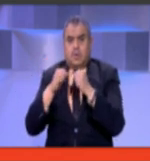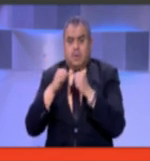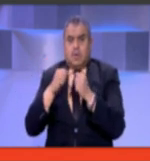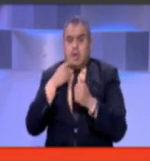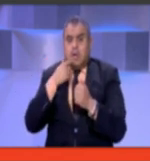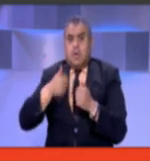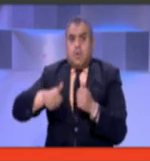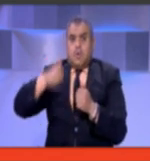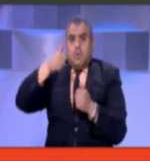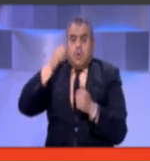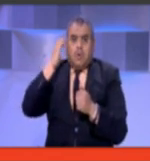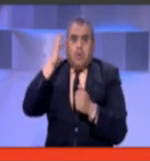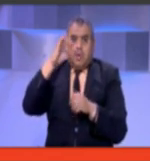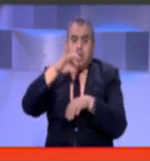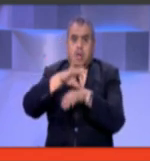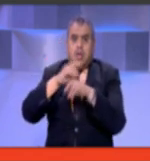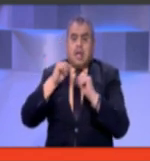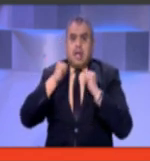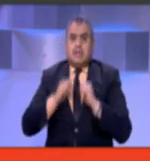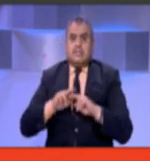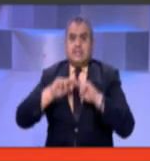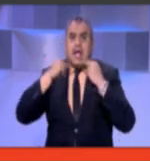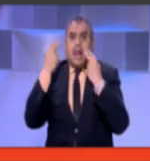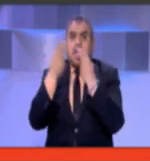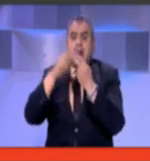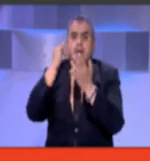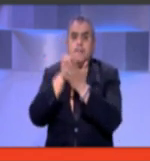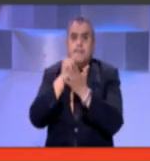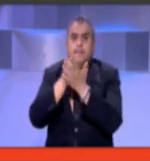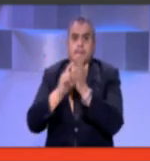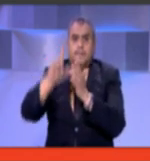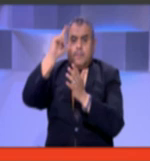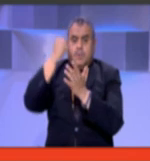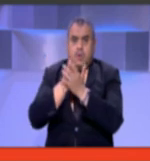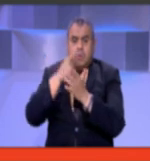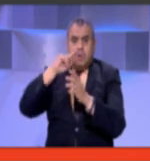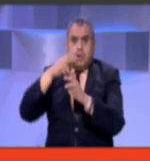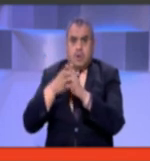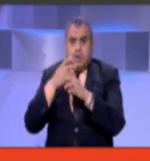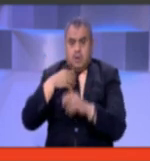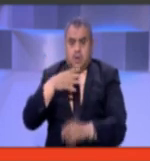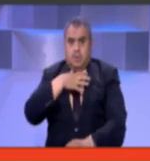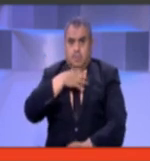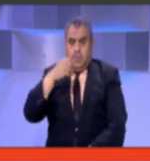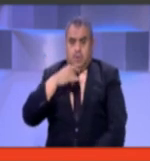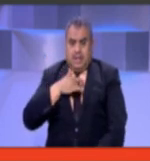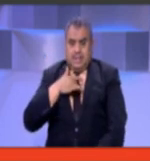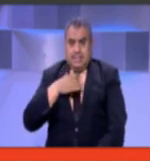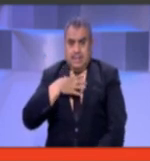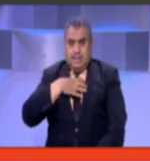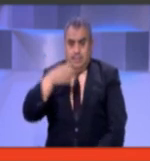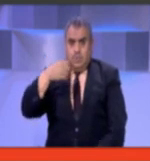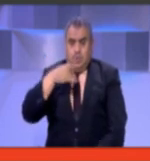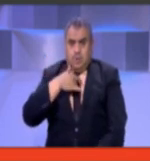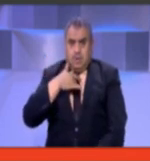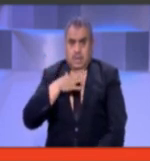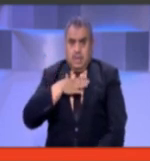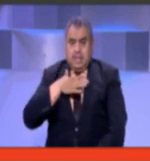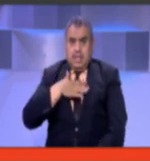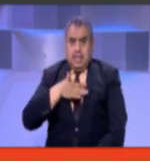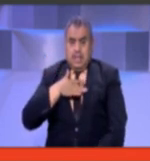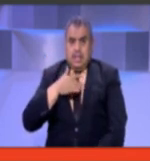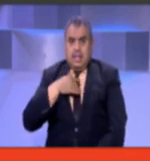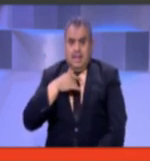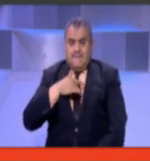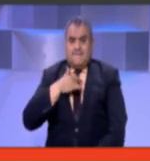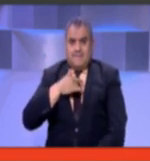الأكبر مع منظمة الصحة العالمية، لأن هما شايفين في الأشعة الصدرية اللي أخدوها ليا إن في بعض